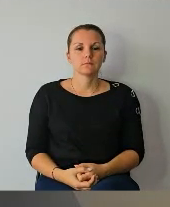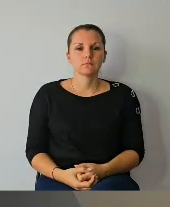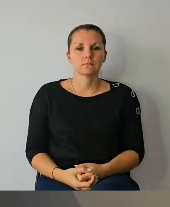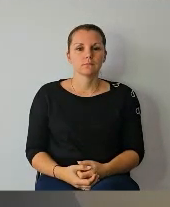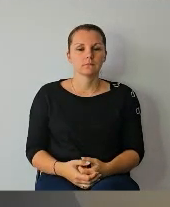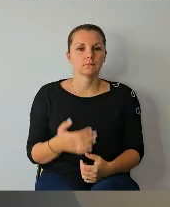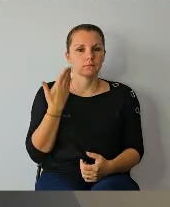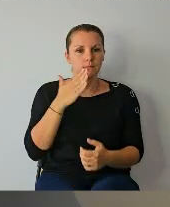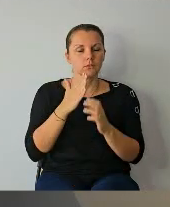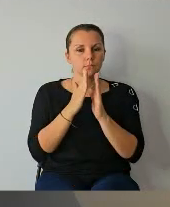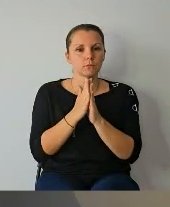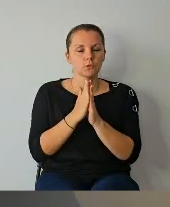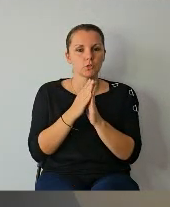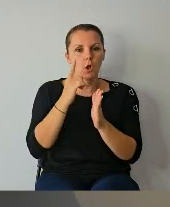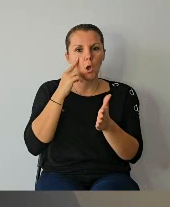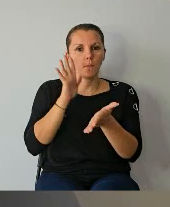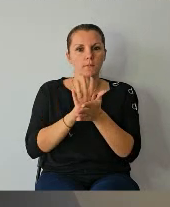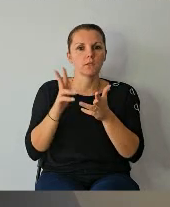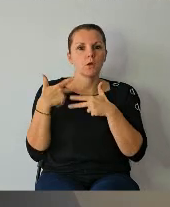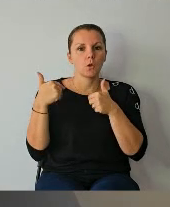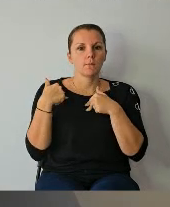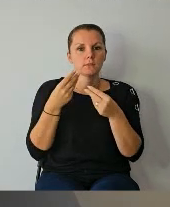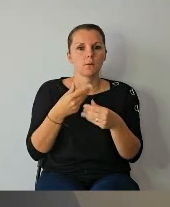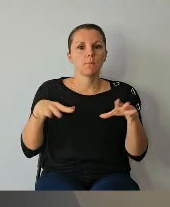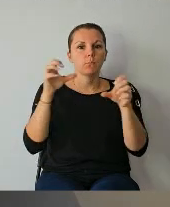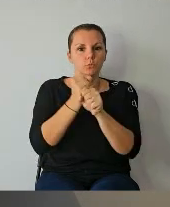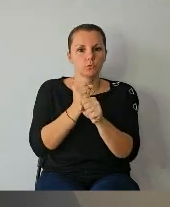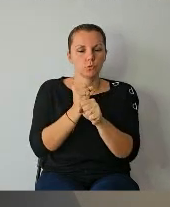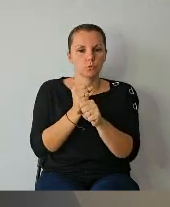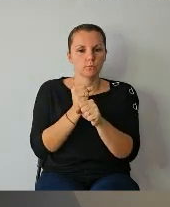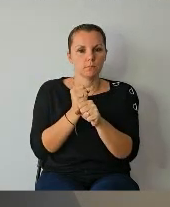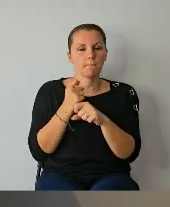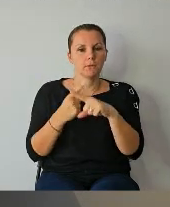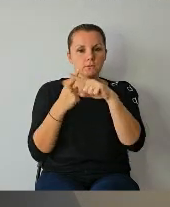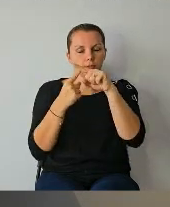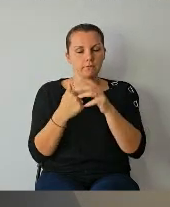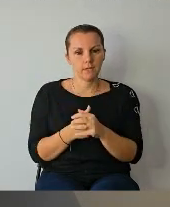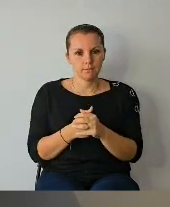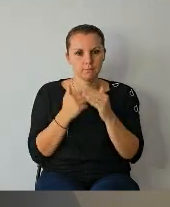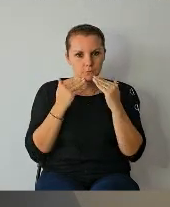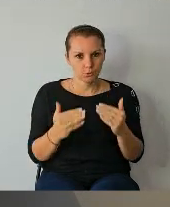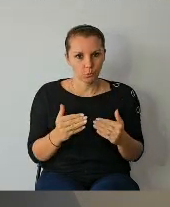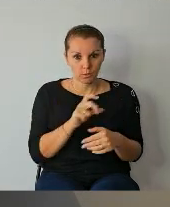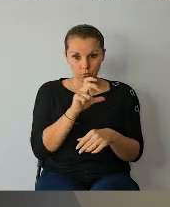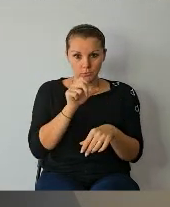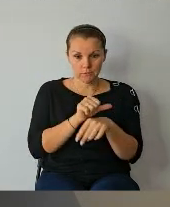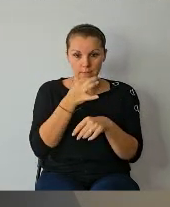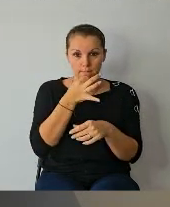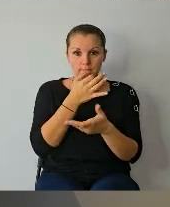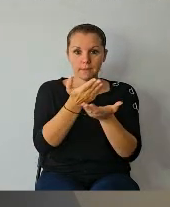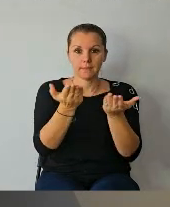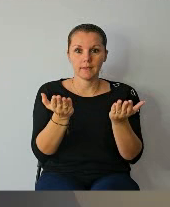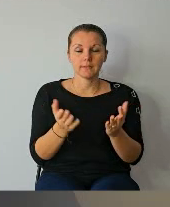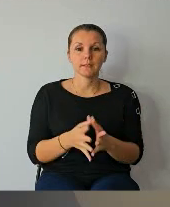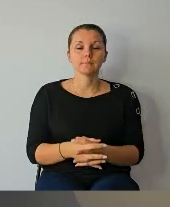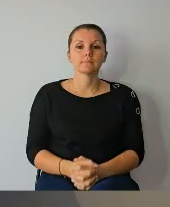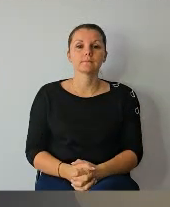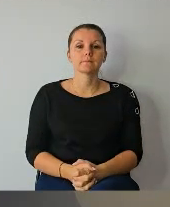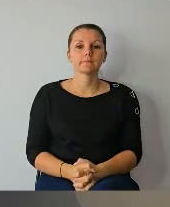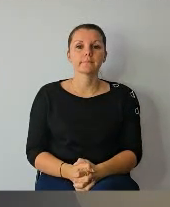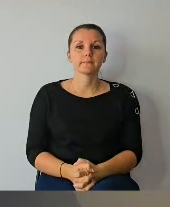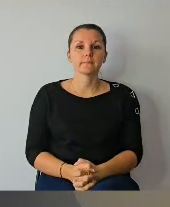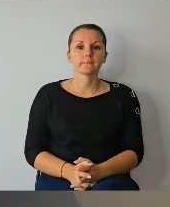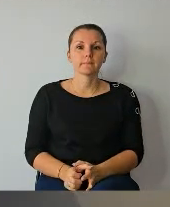Skarbnik, bardzo proszę o opinię Komisji Budżetu i Rozwoju Gospodarczego. Opinia komisji pozytywna. Dziękuję. Czy mamy jakieś pytania do przedstawionej